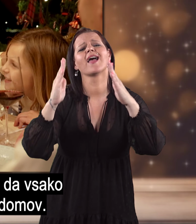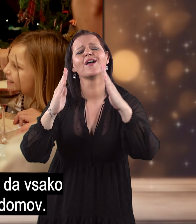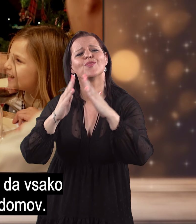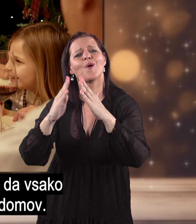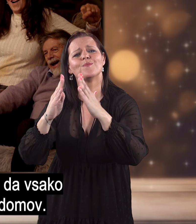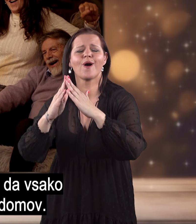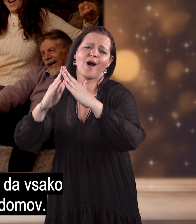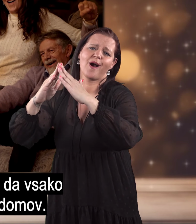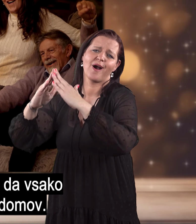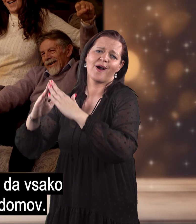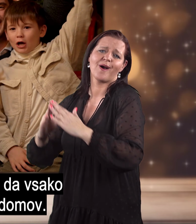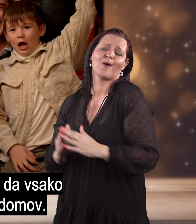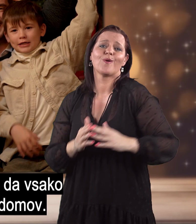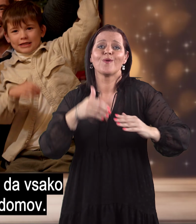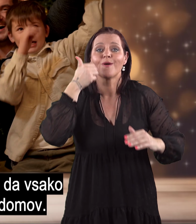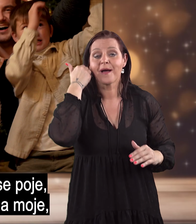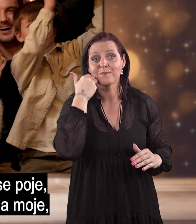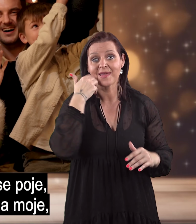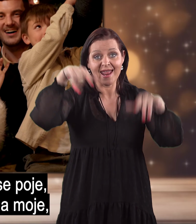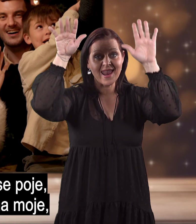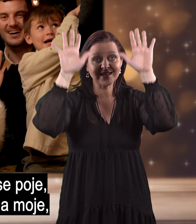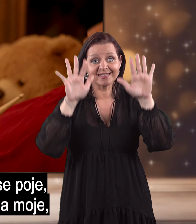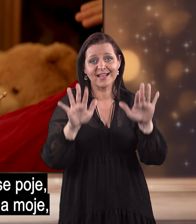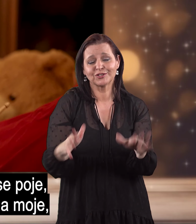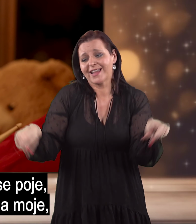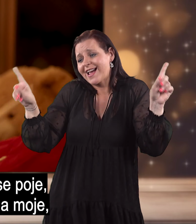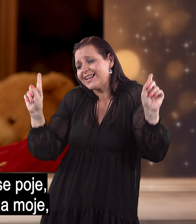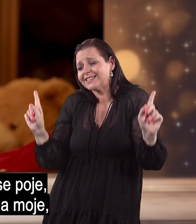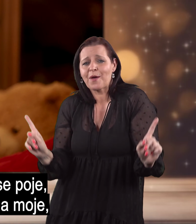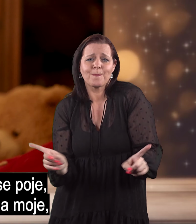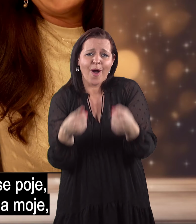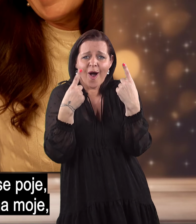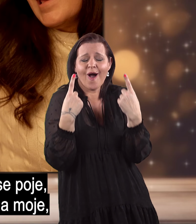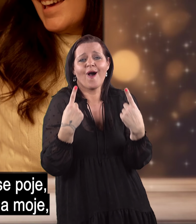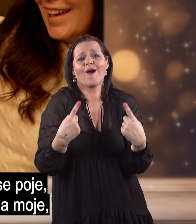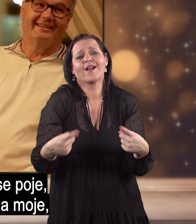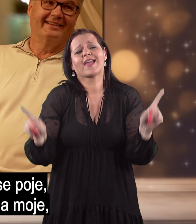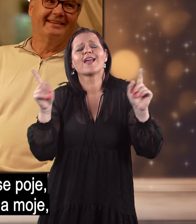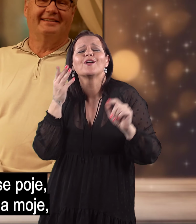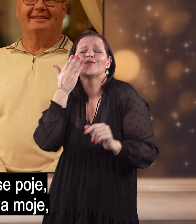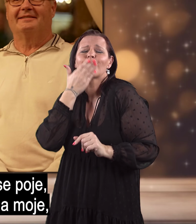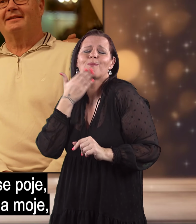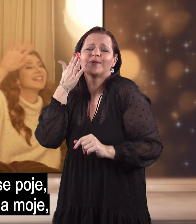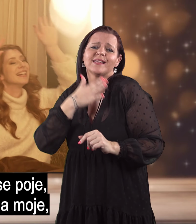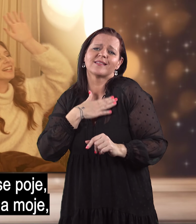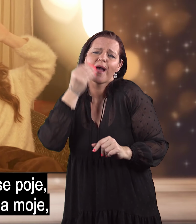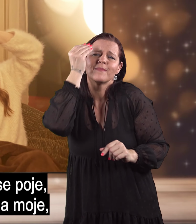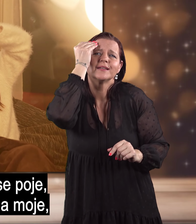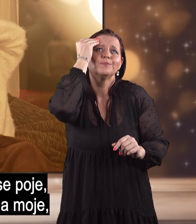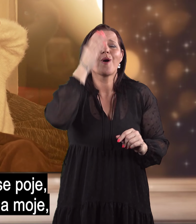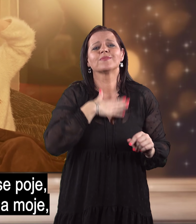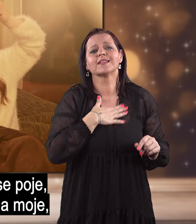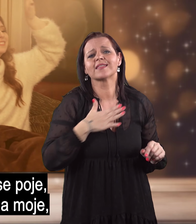se domov, kjer bela snežinka se poje, toplina